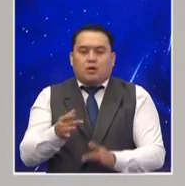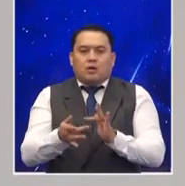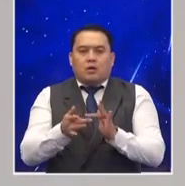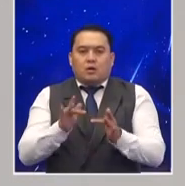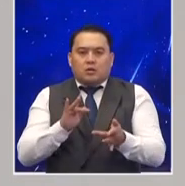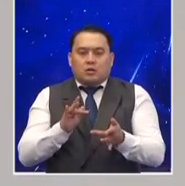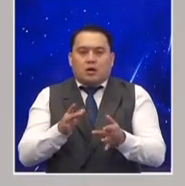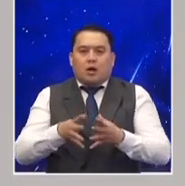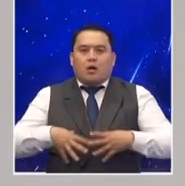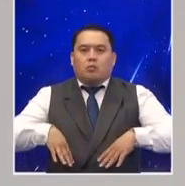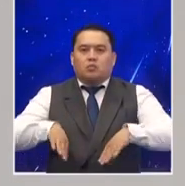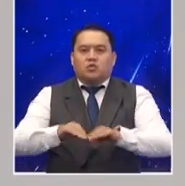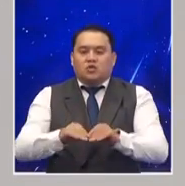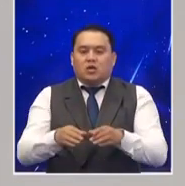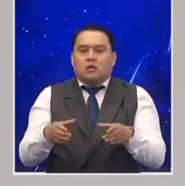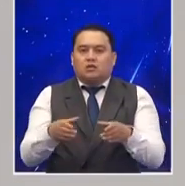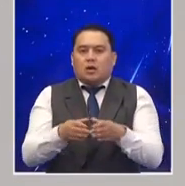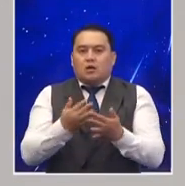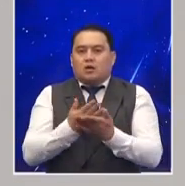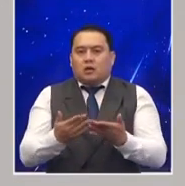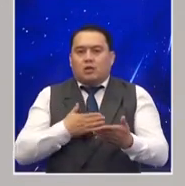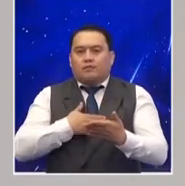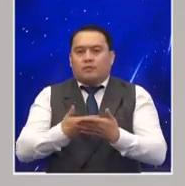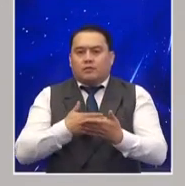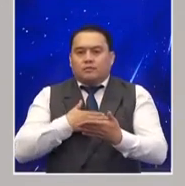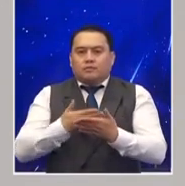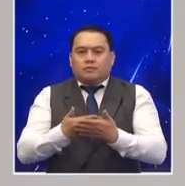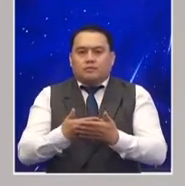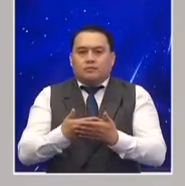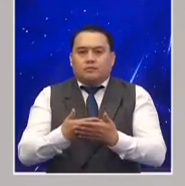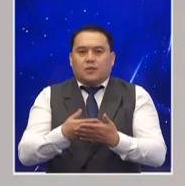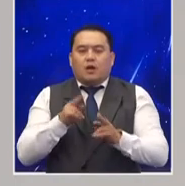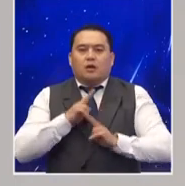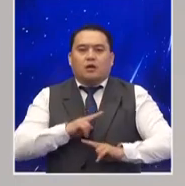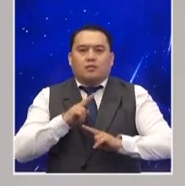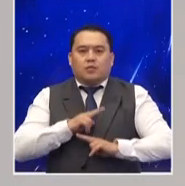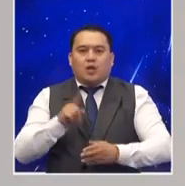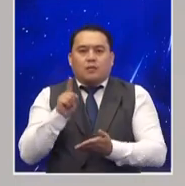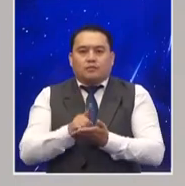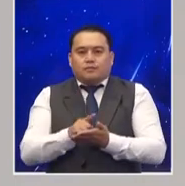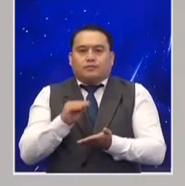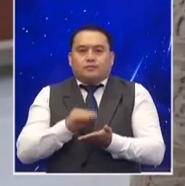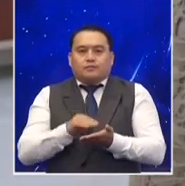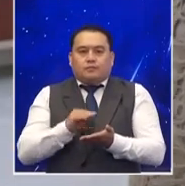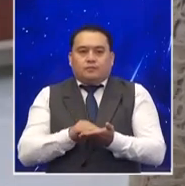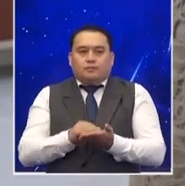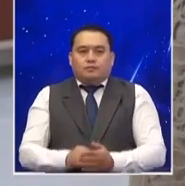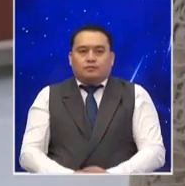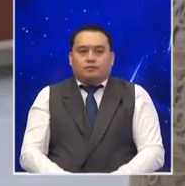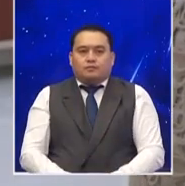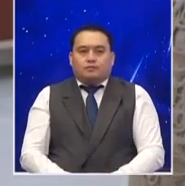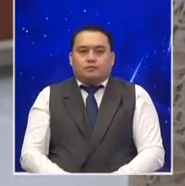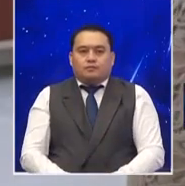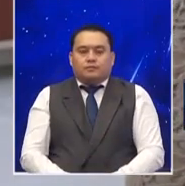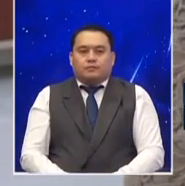это общественники, это разные волонтеры, чей труд должен быть оценен. Я поздравляю